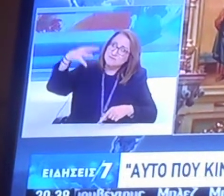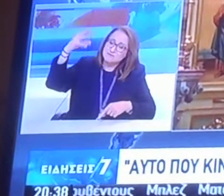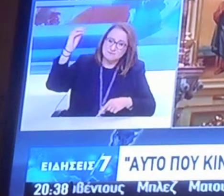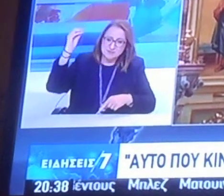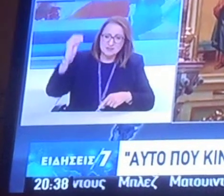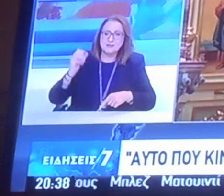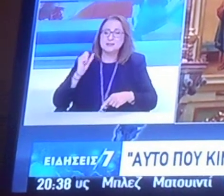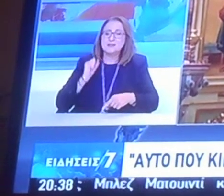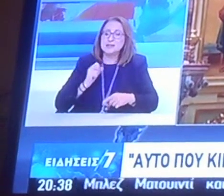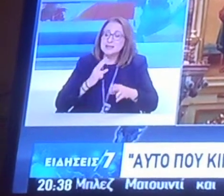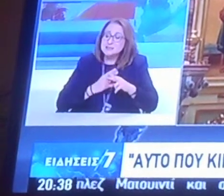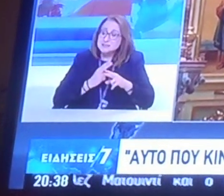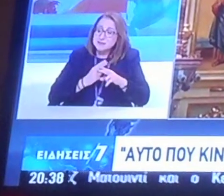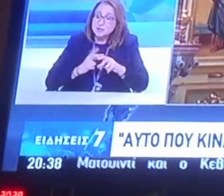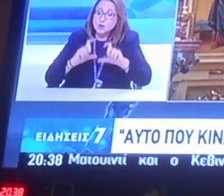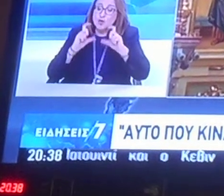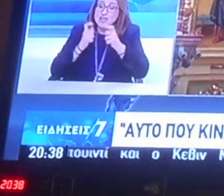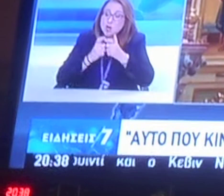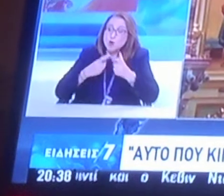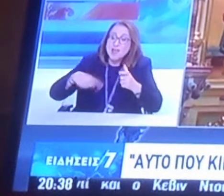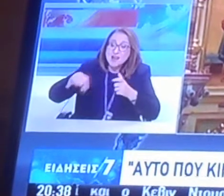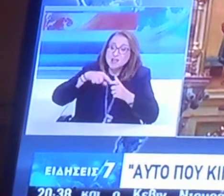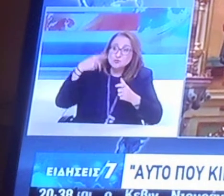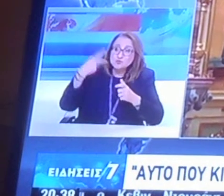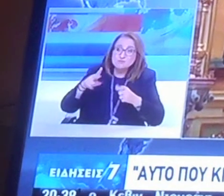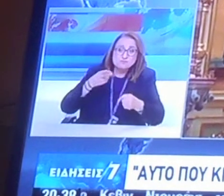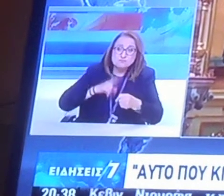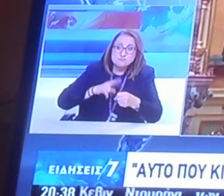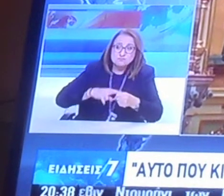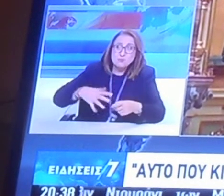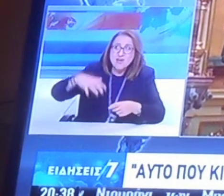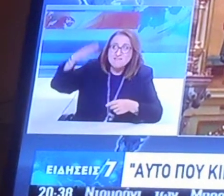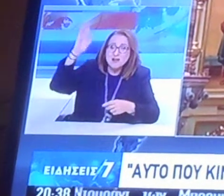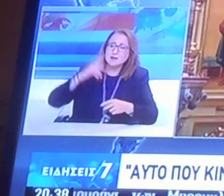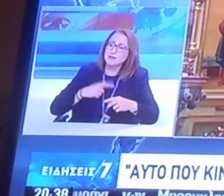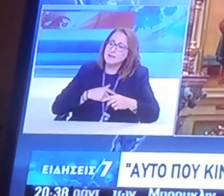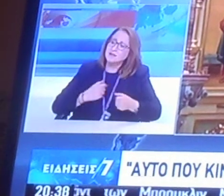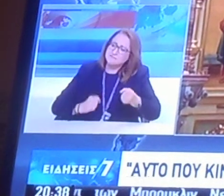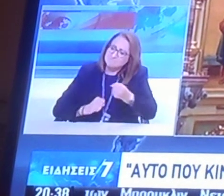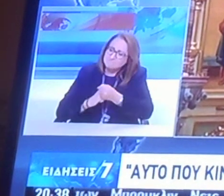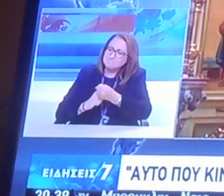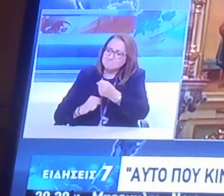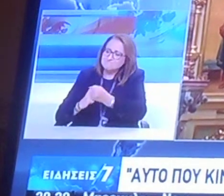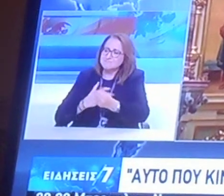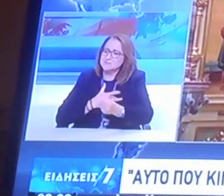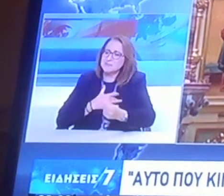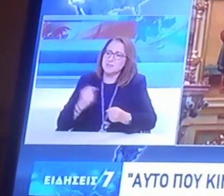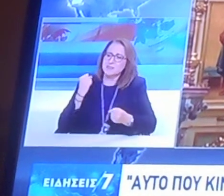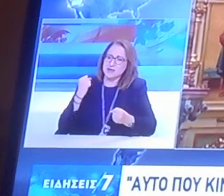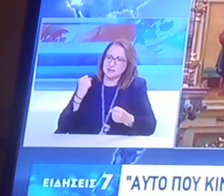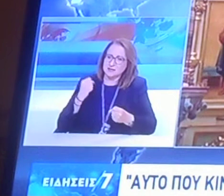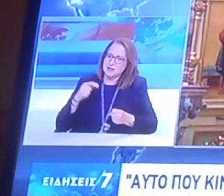ενδυνάμωση των οικογενειών αυτών που επλήγησαν. και αυτή η δοκιμασία θα